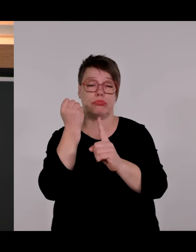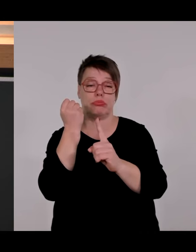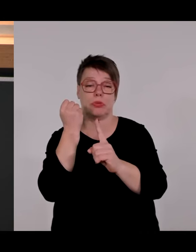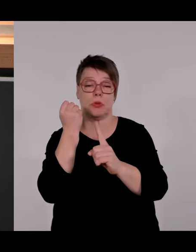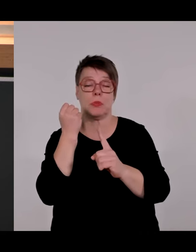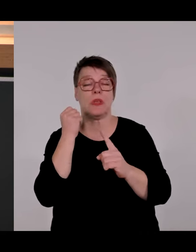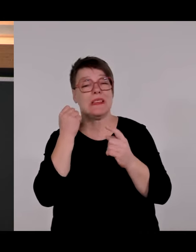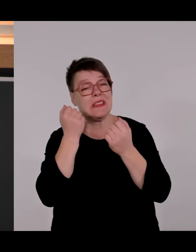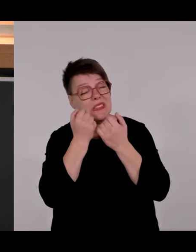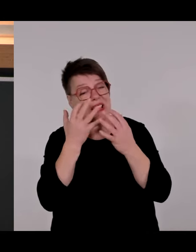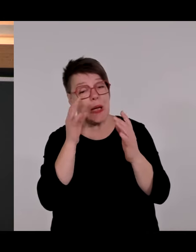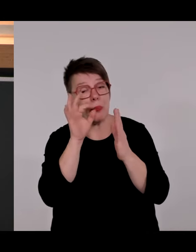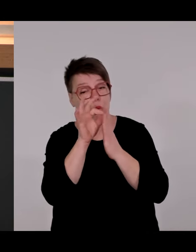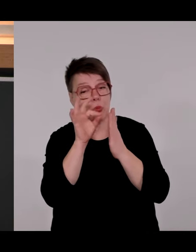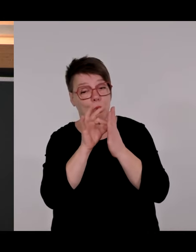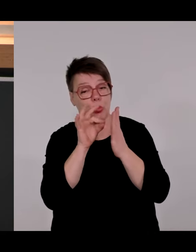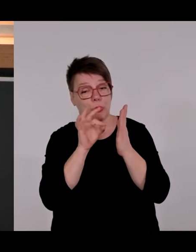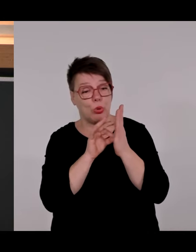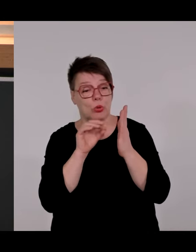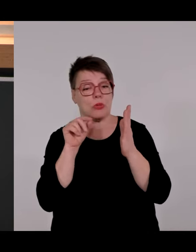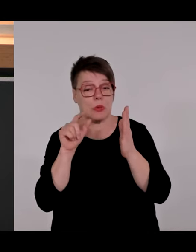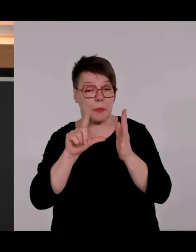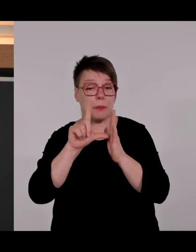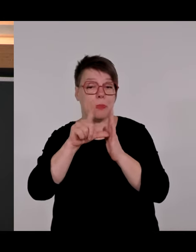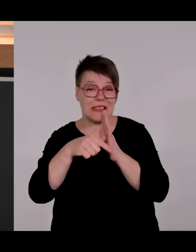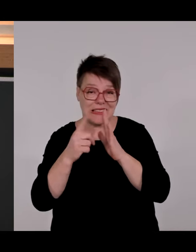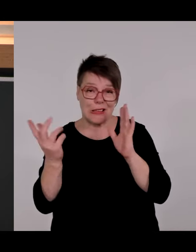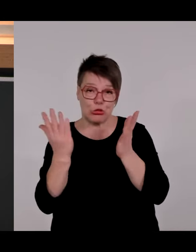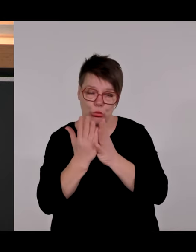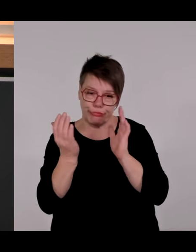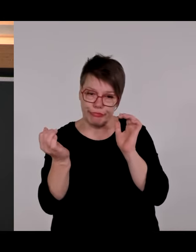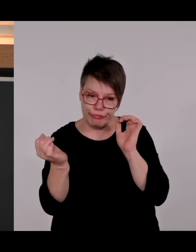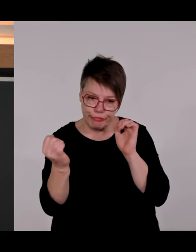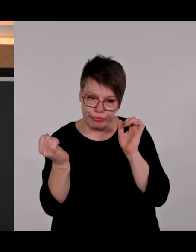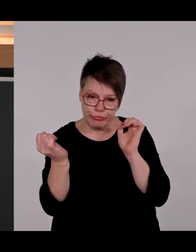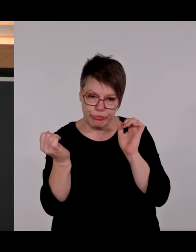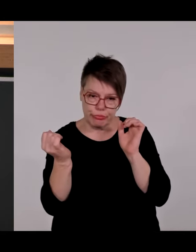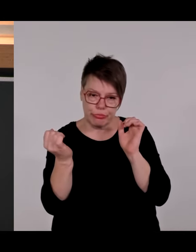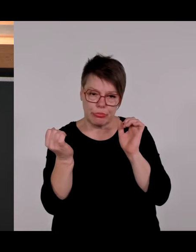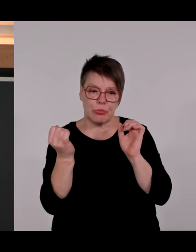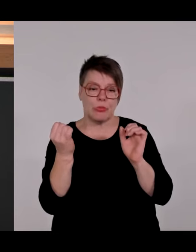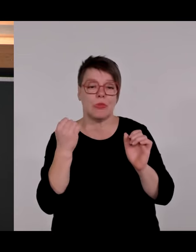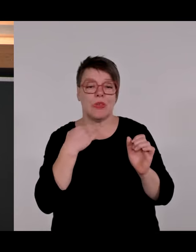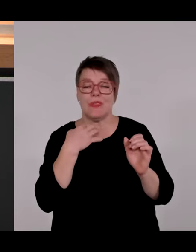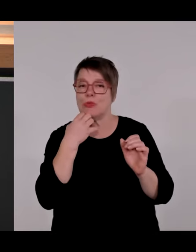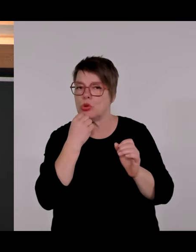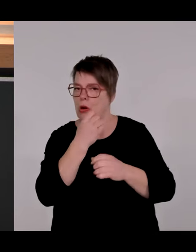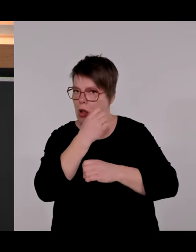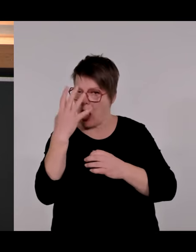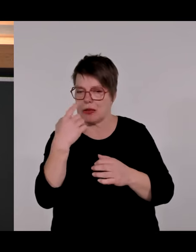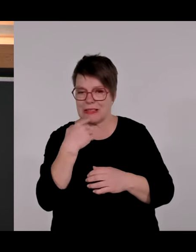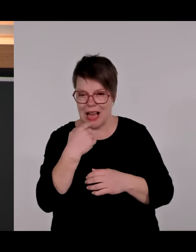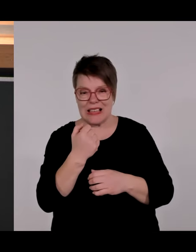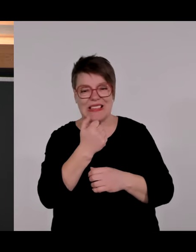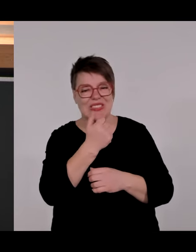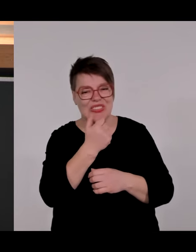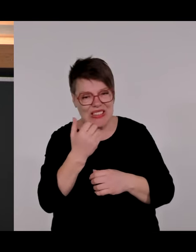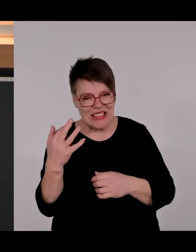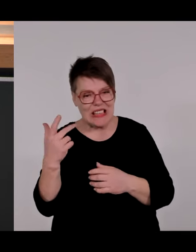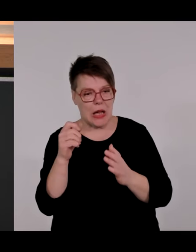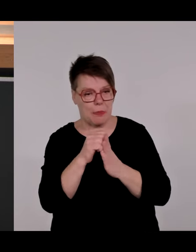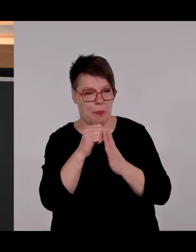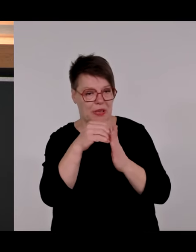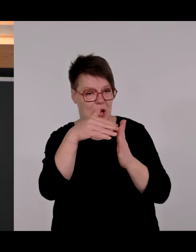des Sicherheitsgipfels steht, waren auch Anregungen der Bezirksbürgermeisterin von Friedrichshain-Kreuzberg. Und es gab in